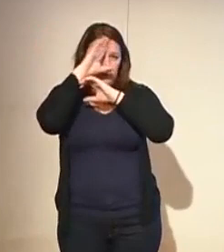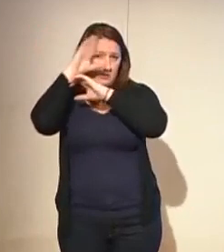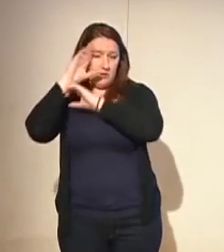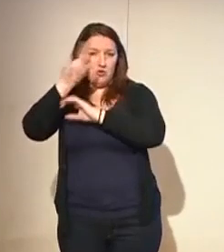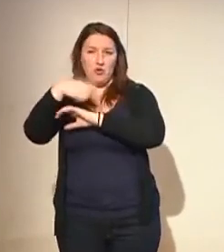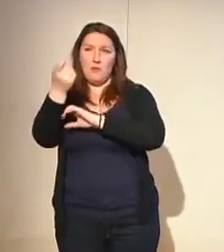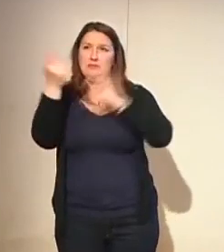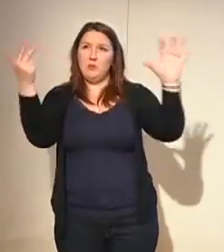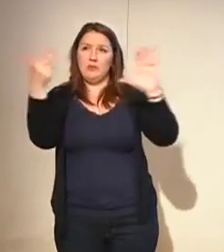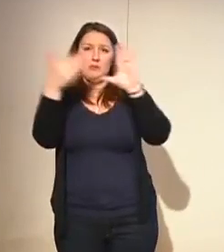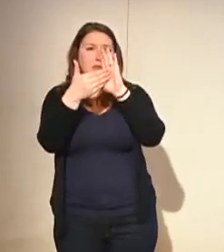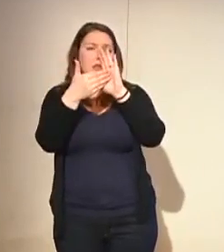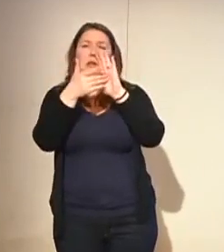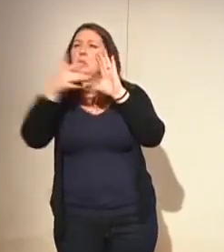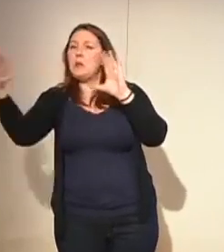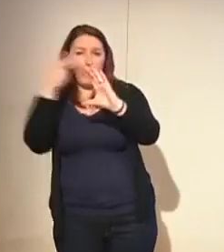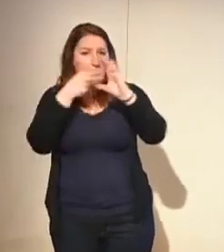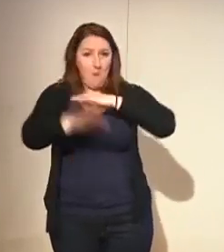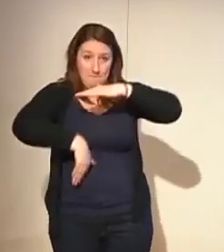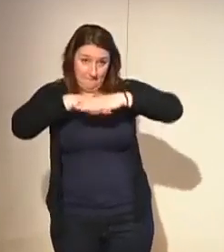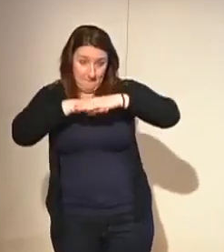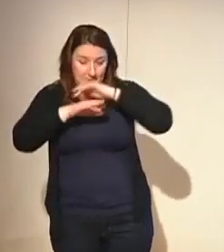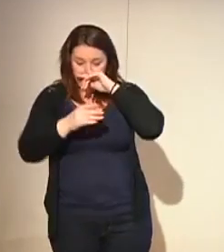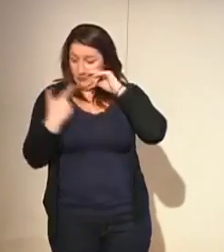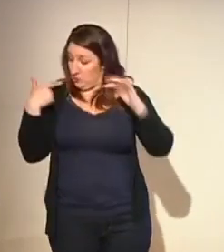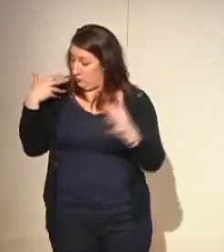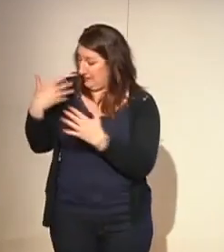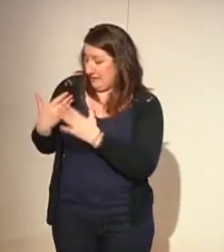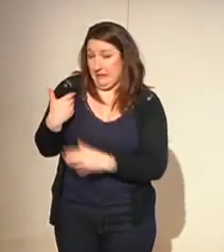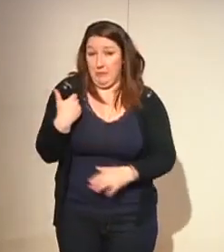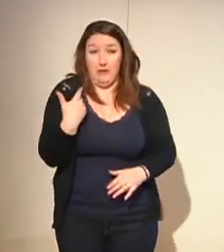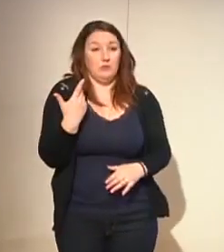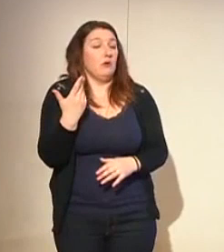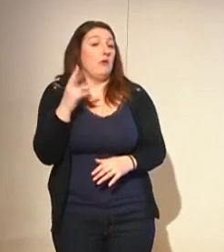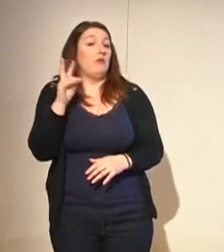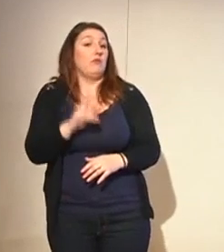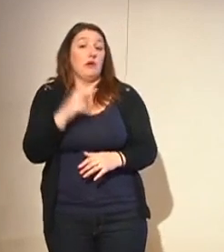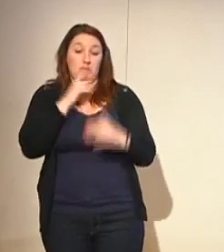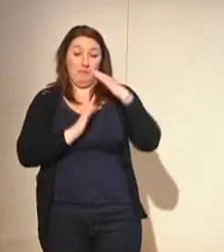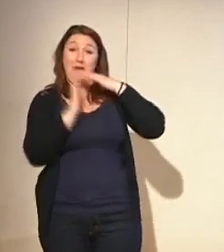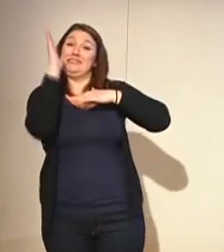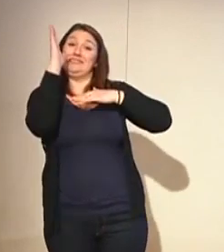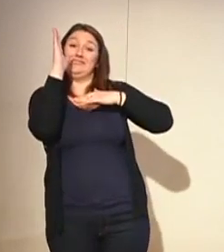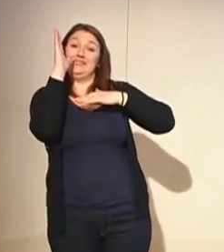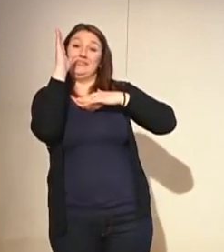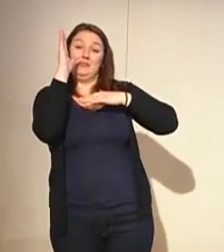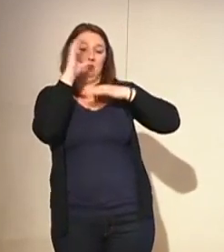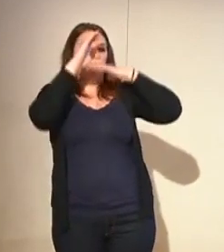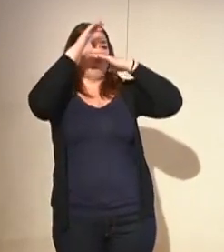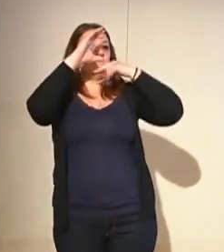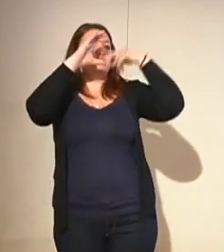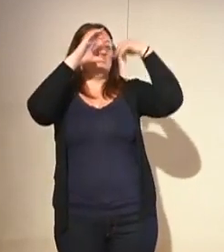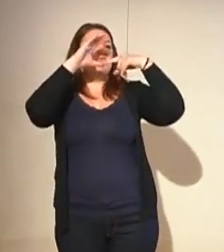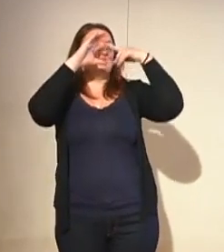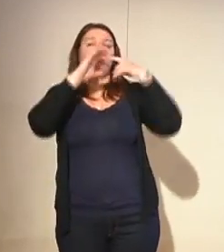8000 quelques euros et donc jusqu'à très peu de temps il disposait pour tout ce qui excédait de du montant qui excédait quand ils